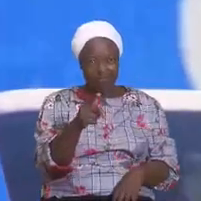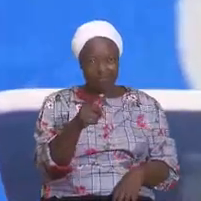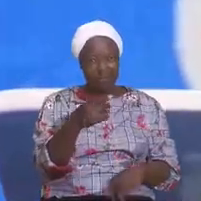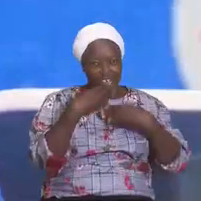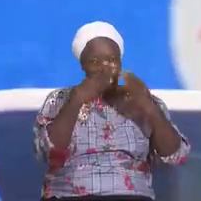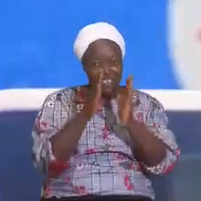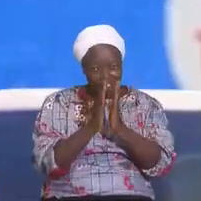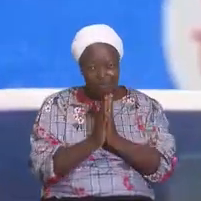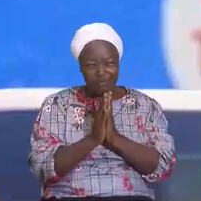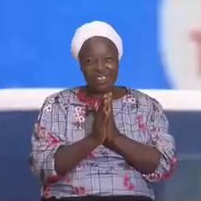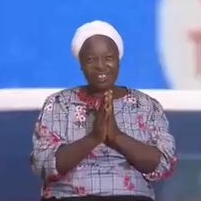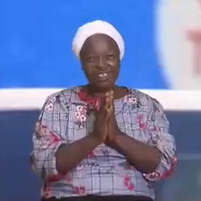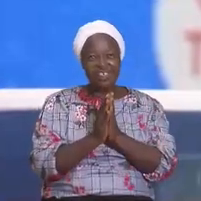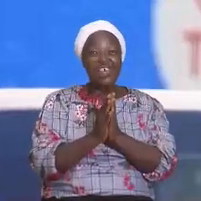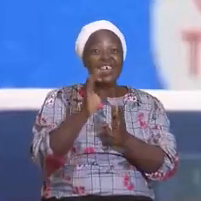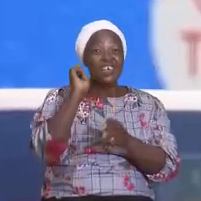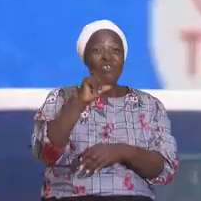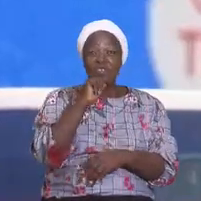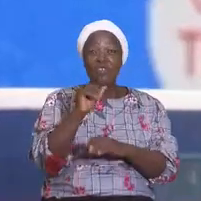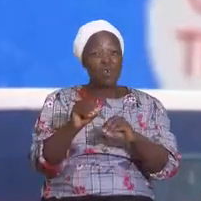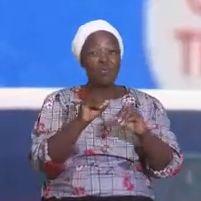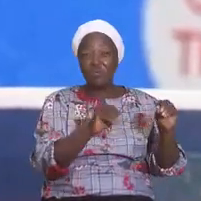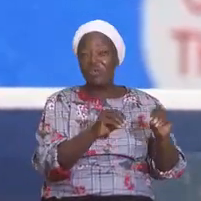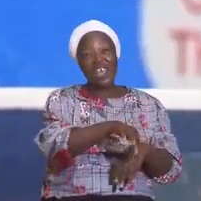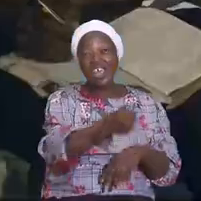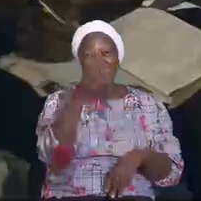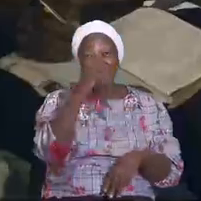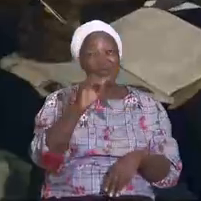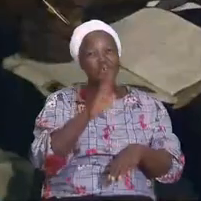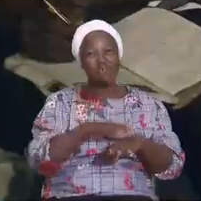Dieu ne met pas la calamité sur toi. Je n'ai pas entendu ton amen.